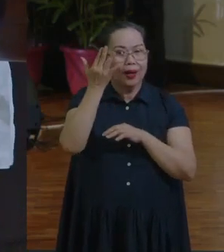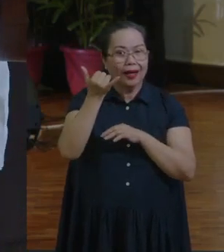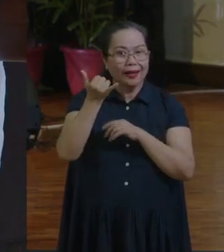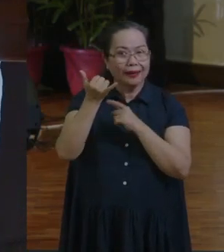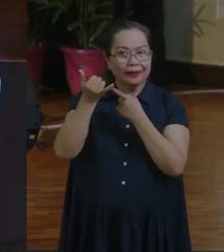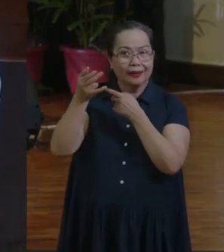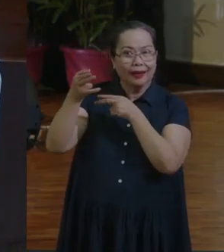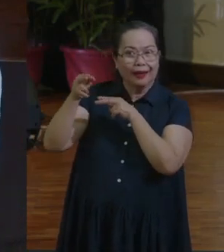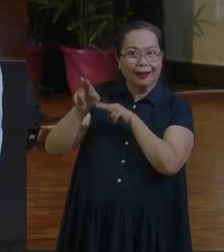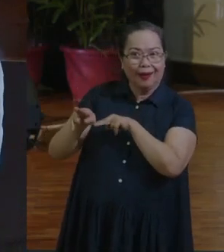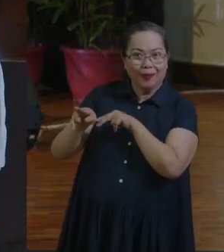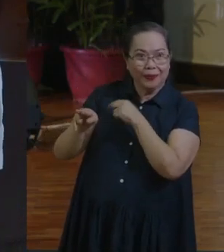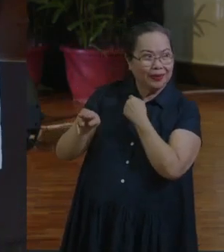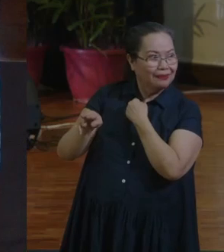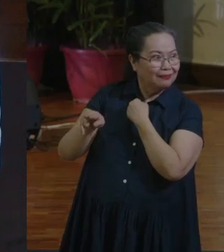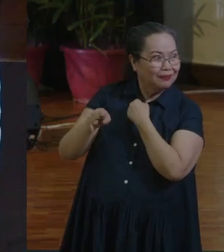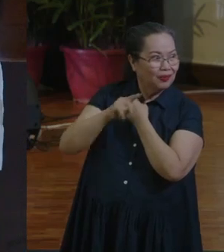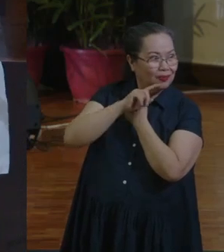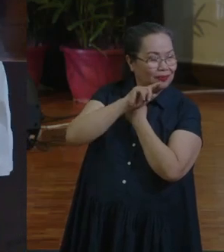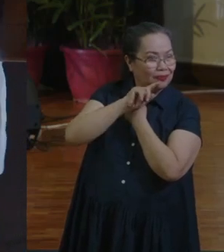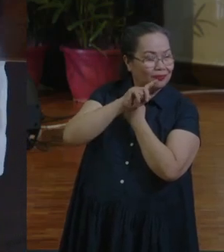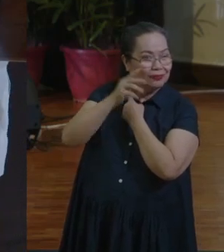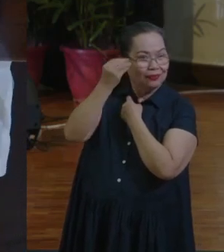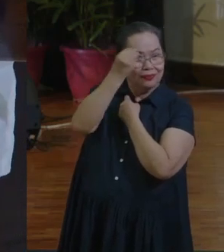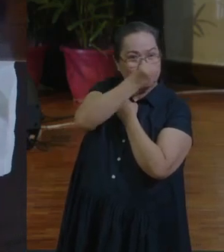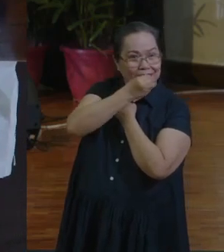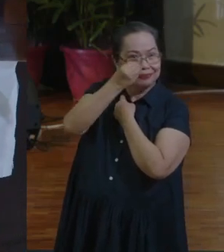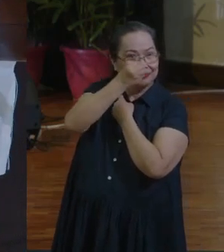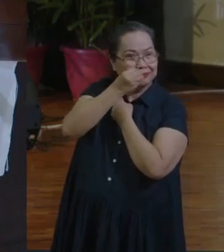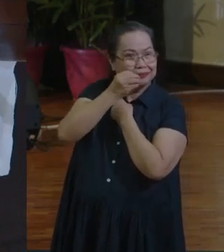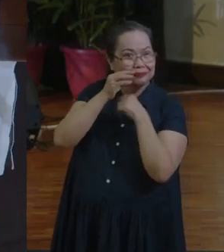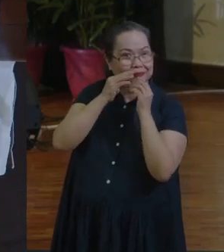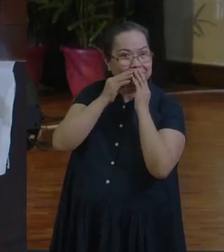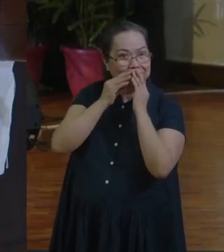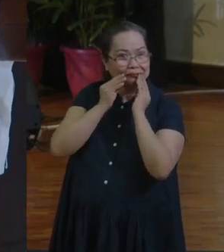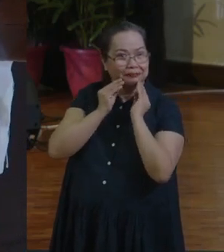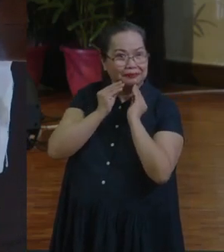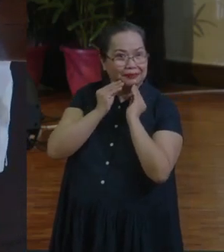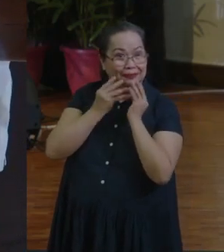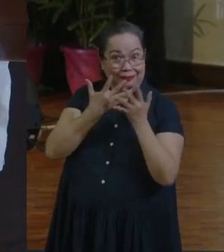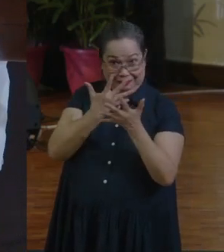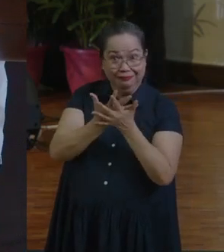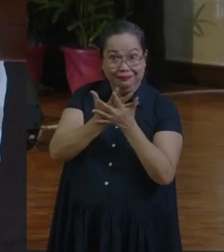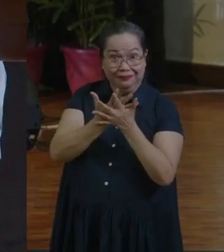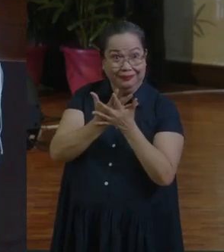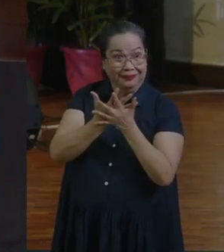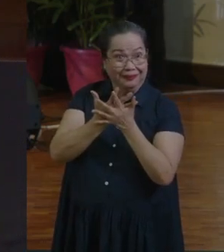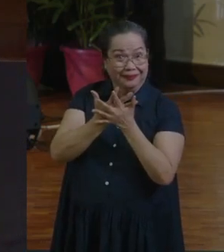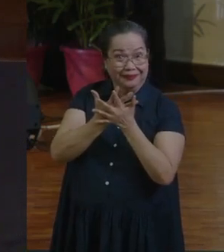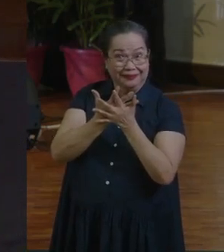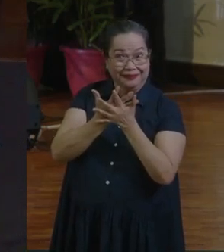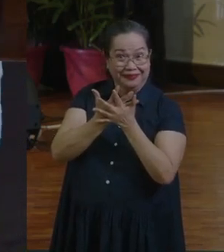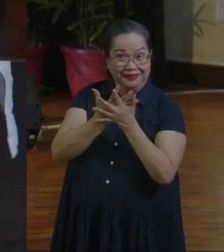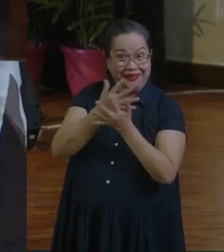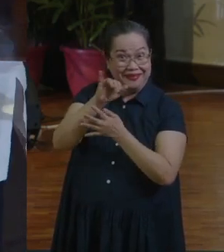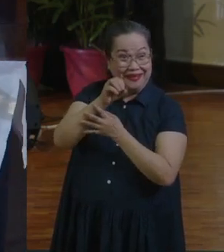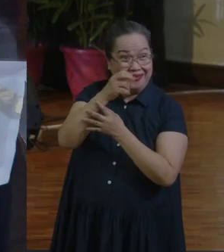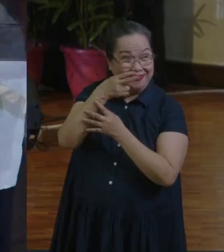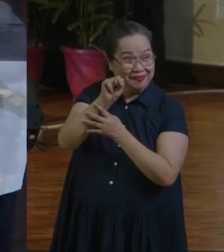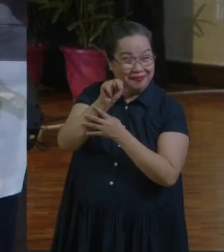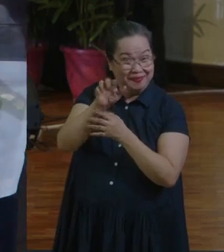mga pangyayaring malungkot na ito? Kung kayo ay pareho